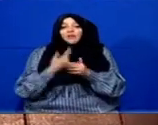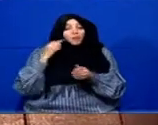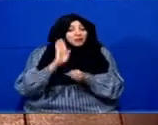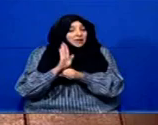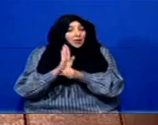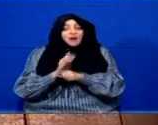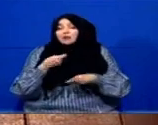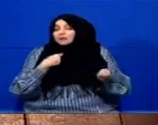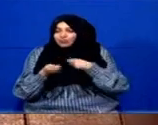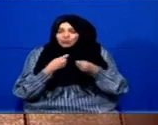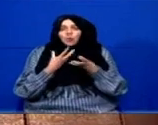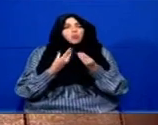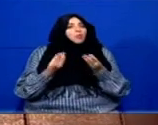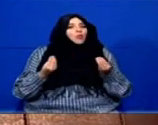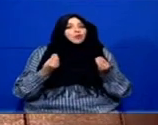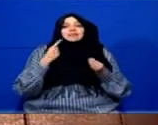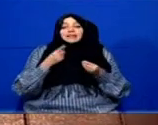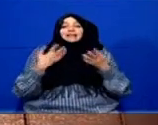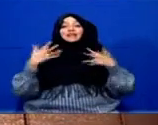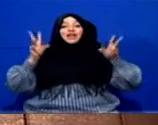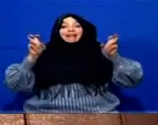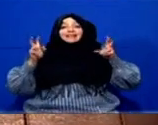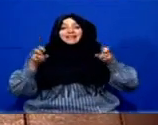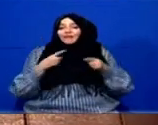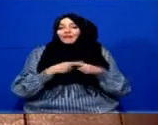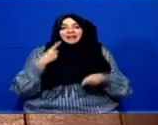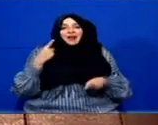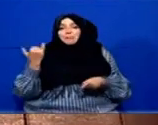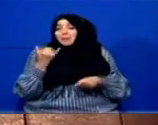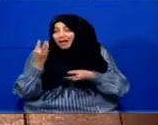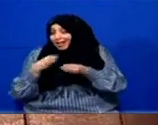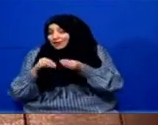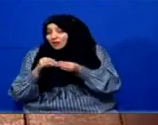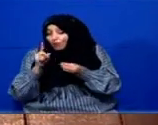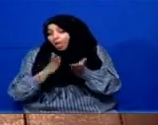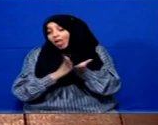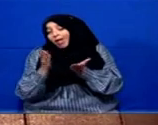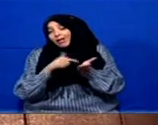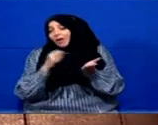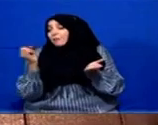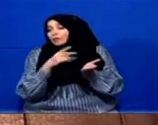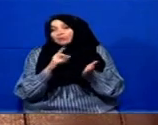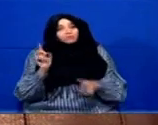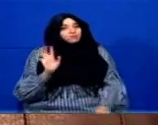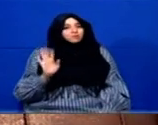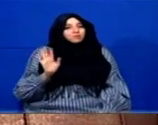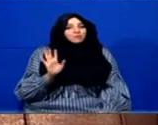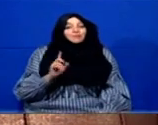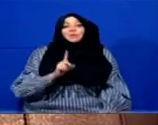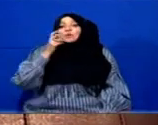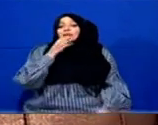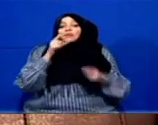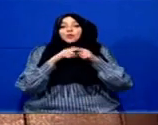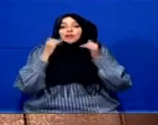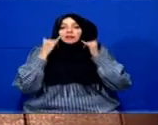والتجاره والرهن كل ذلك هل يجوز مخالفه تنصل جواب له قال الله تعالى في سوره